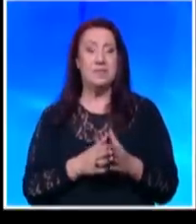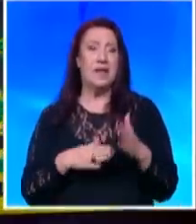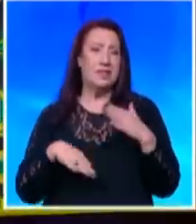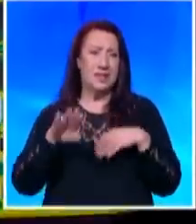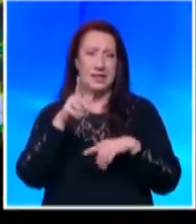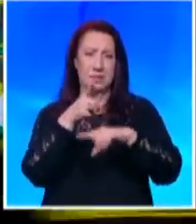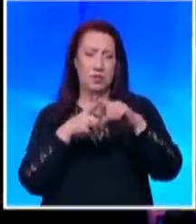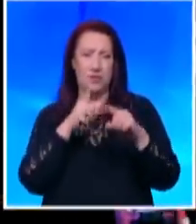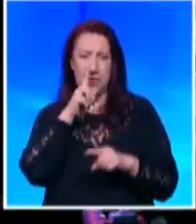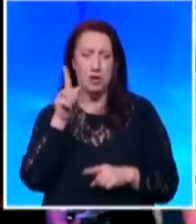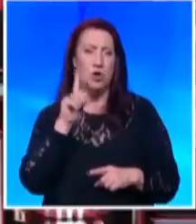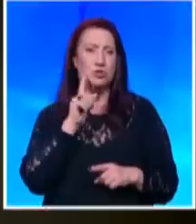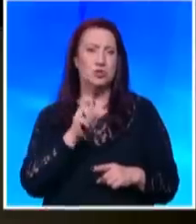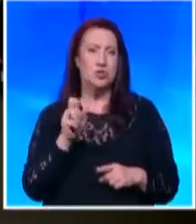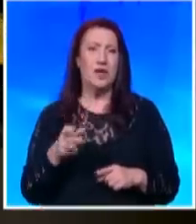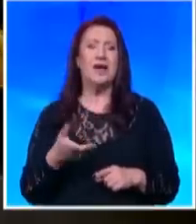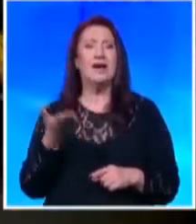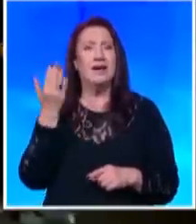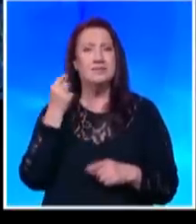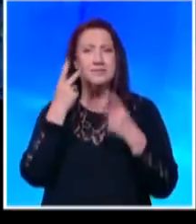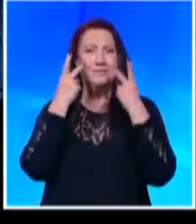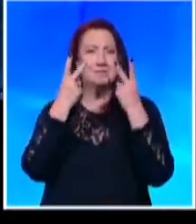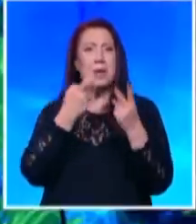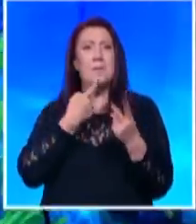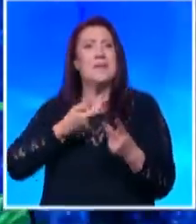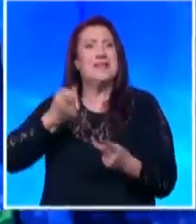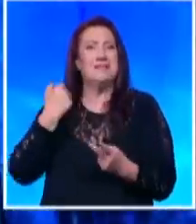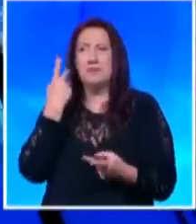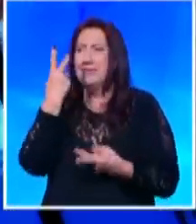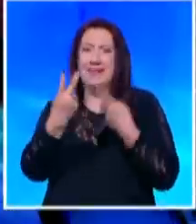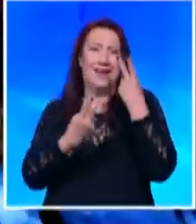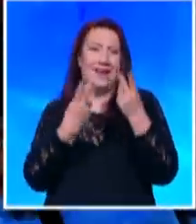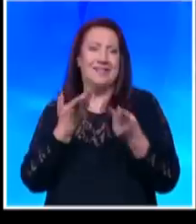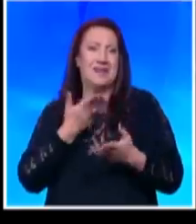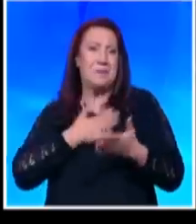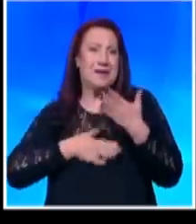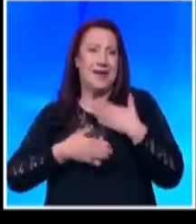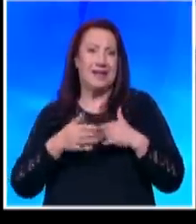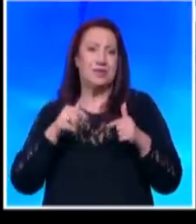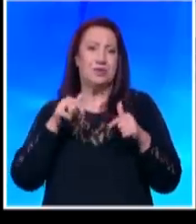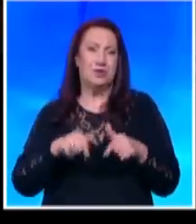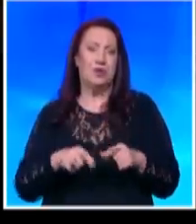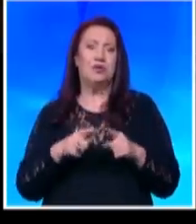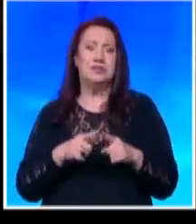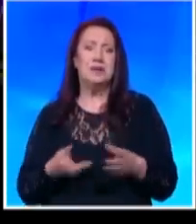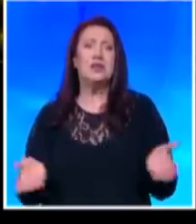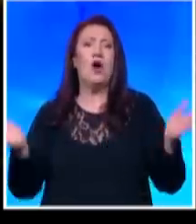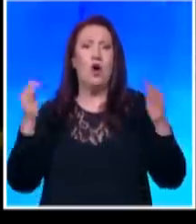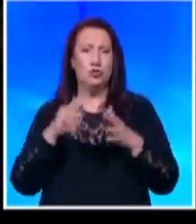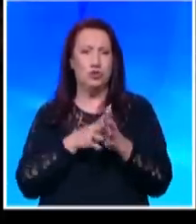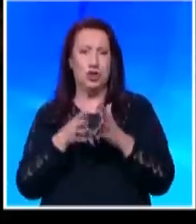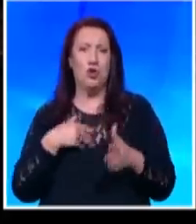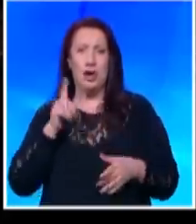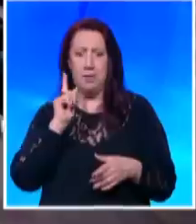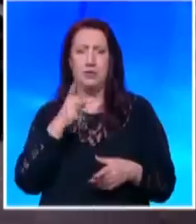души са тези, които са се насладили на светлинното шоу миналата година. Вратите този път са отворени и за още повече